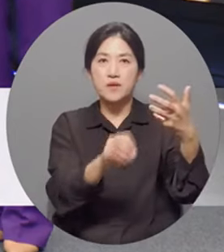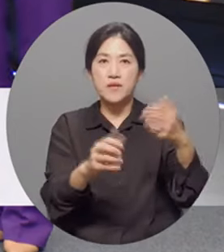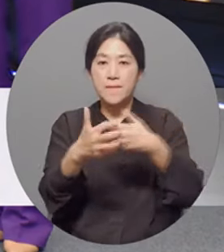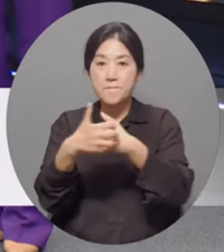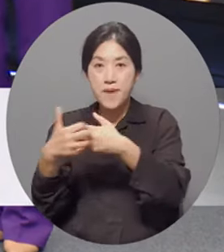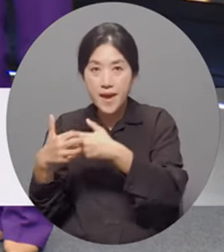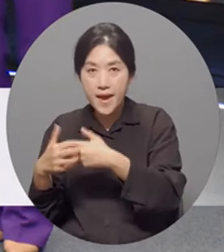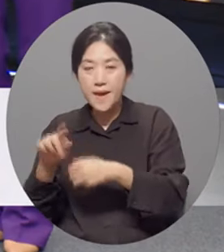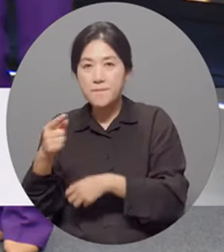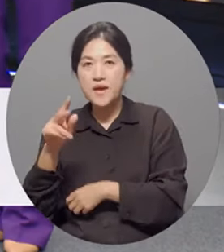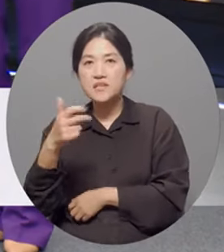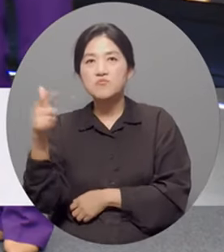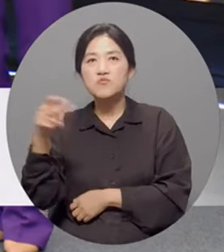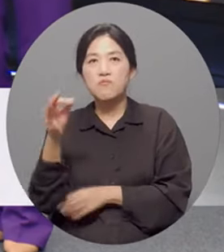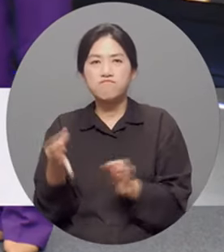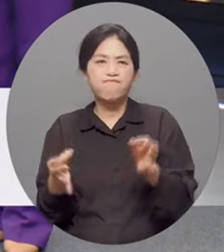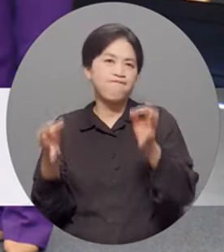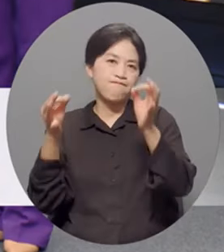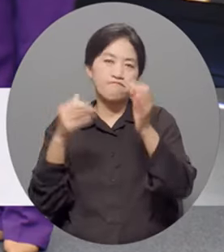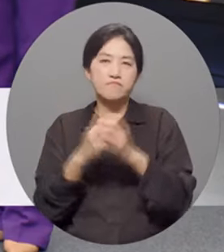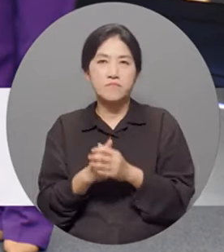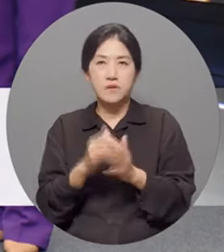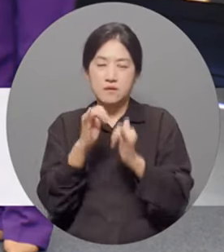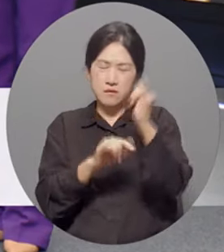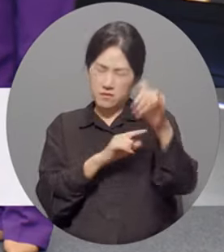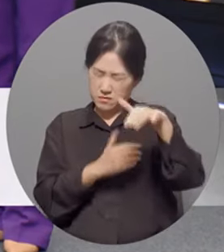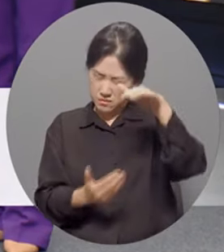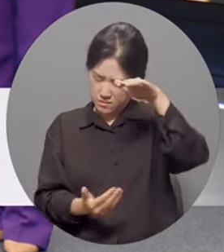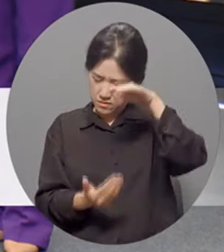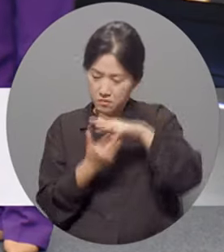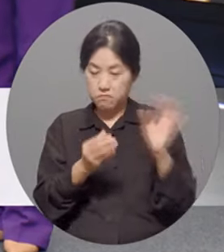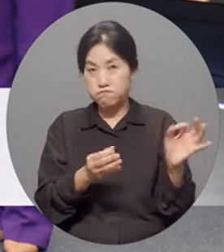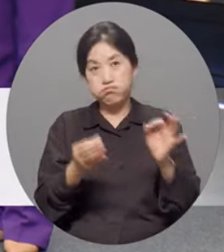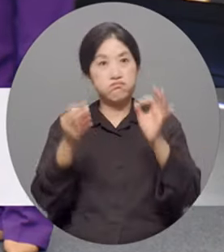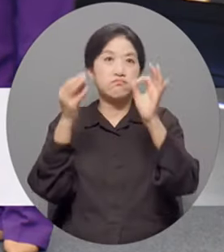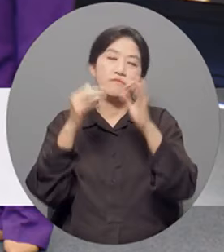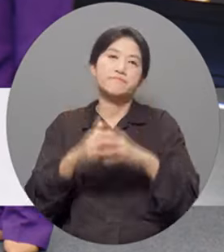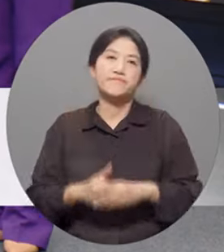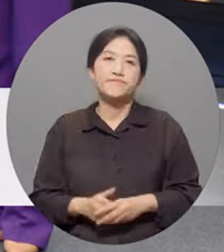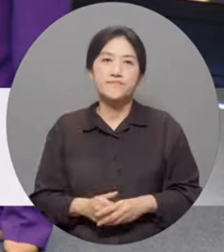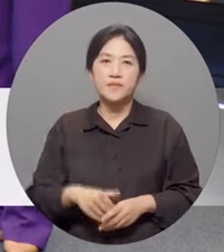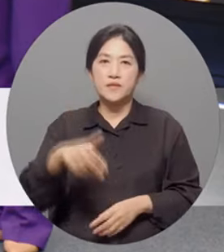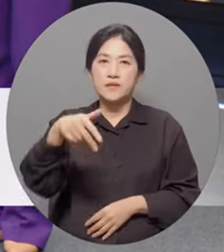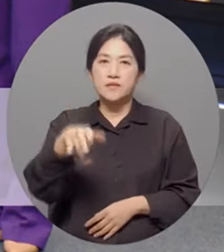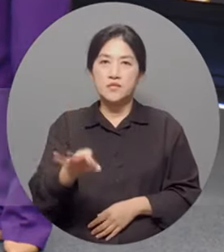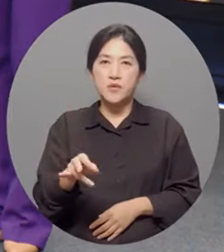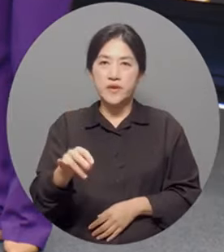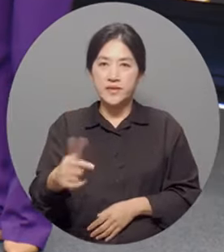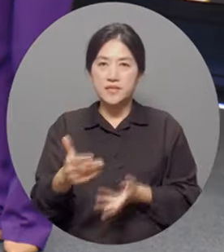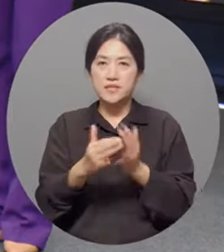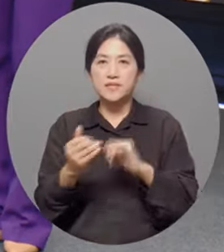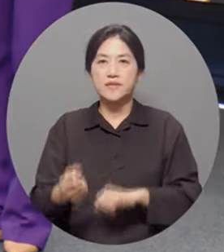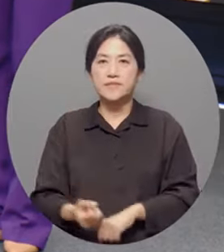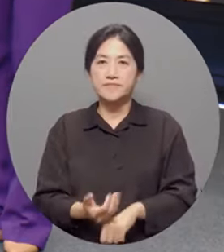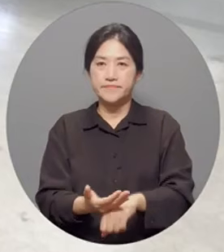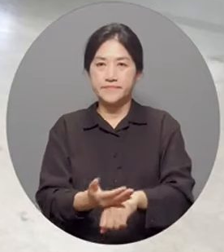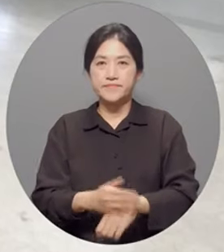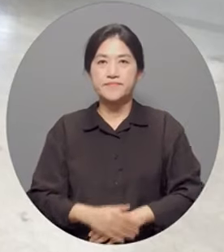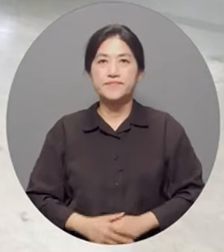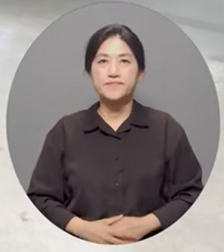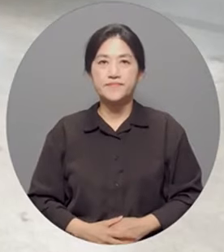백값은 126% 올라 역대 최고 상승률을 보였습니다. 정혜인 기자가 취재했습니다.